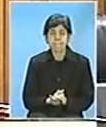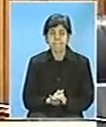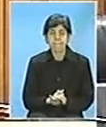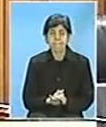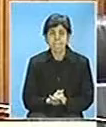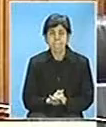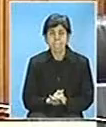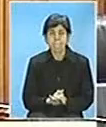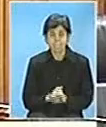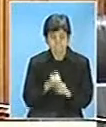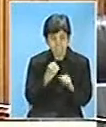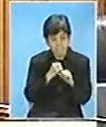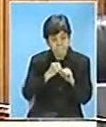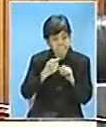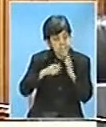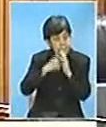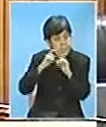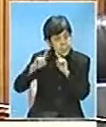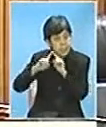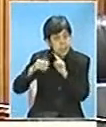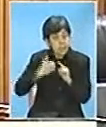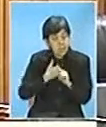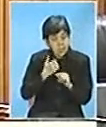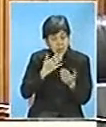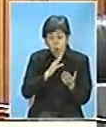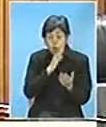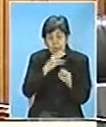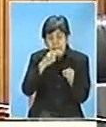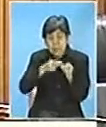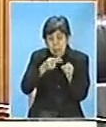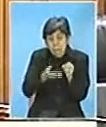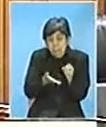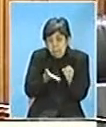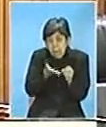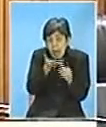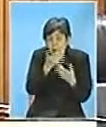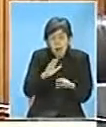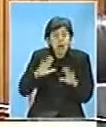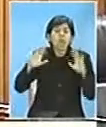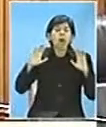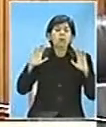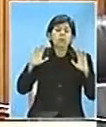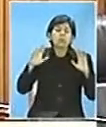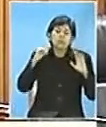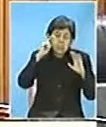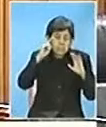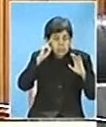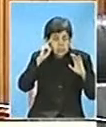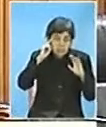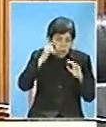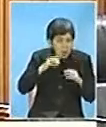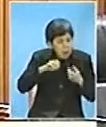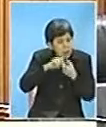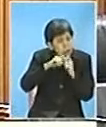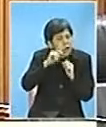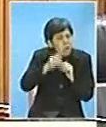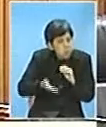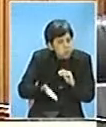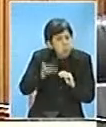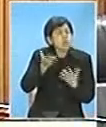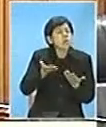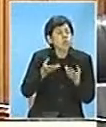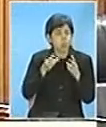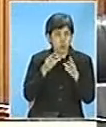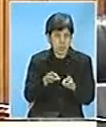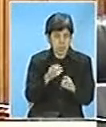ปัจจัยต่างๆนะครับถ้ามีผลกระทบทำให้น้ำมันเชื้อเพลิงสูงขึ้นมาแล้วเนี่ยรัฐบาลได้ศึกษาผลกระทบแล้วก็มาตร